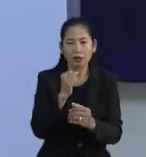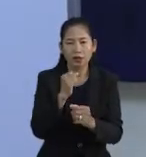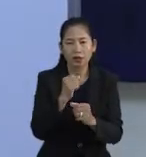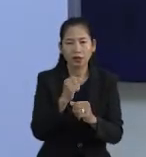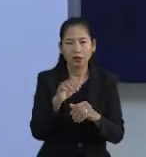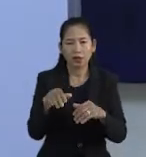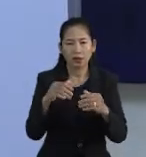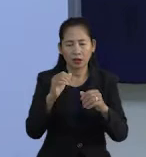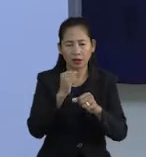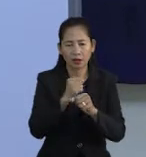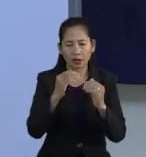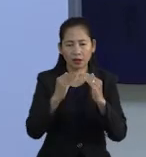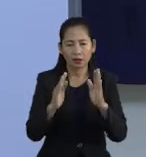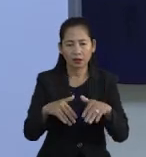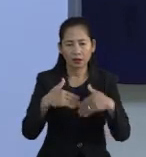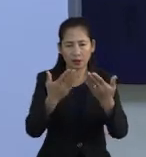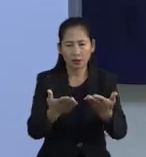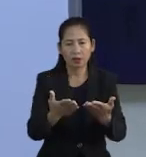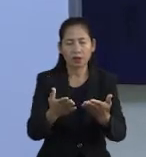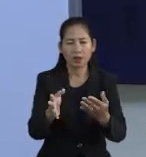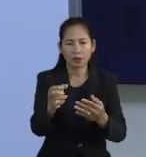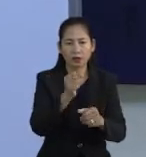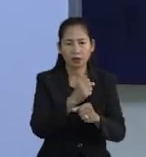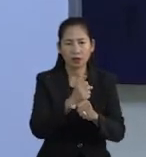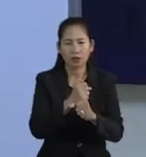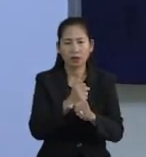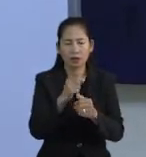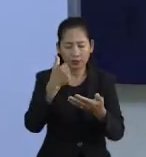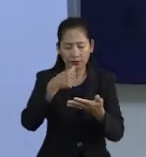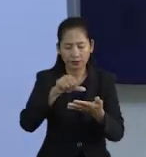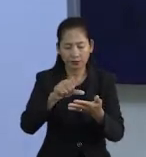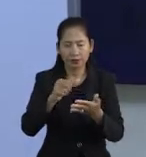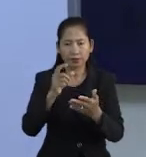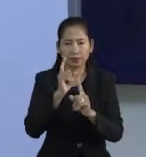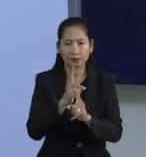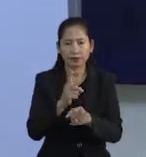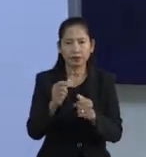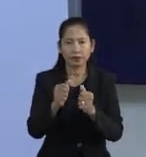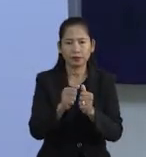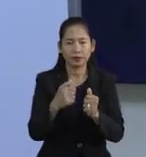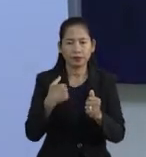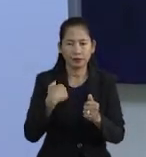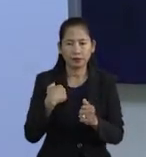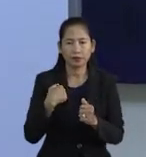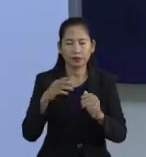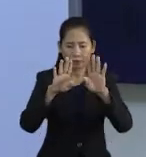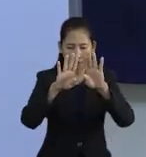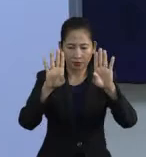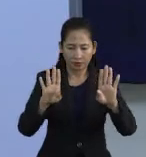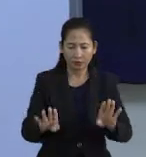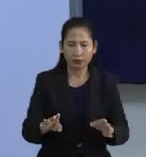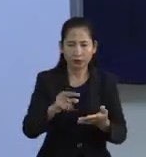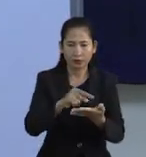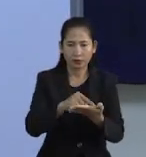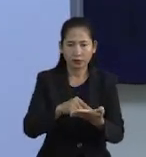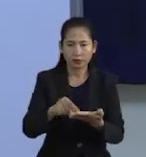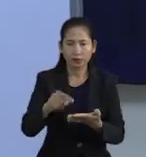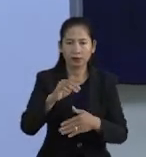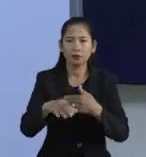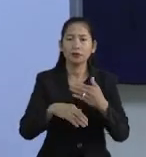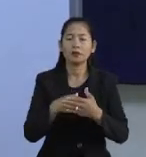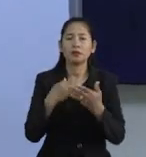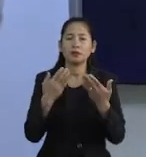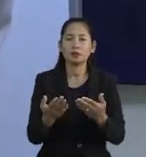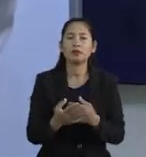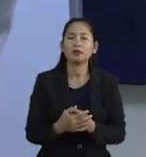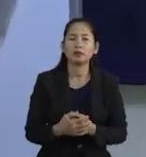con thư nếp té chân con cho kịch ca một tiếng toa chùm lại ấy nâng lực là khiến là dương cài tăng ọc nia lợi nâng